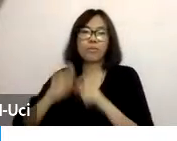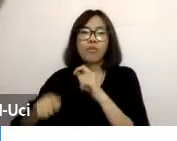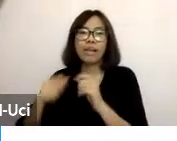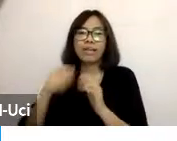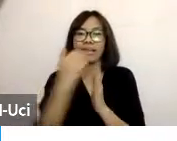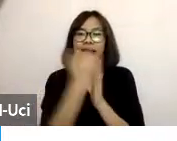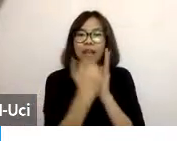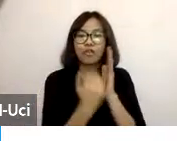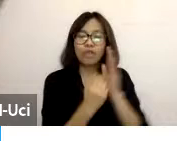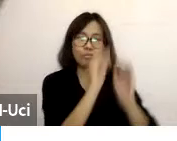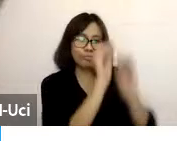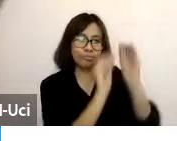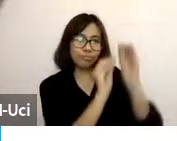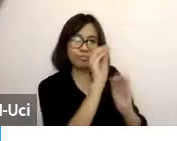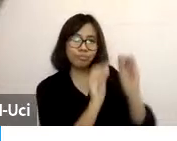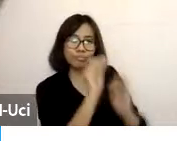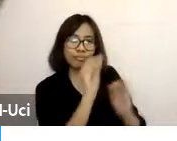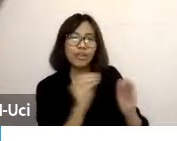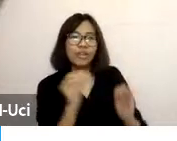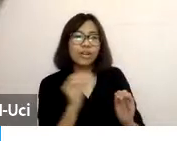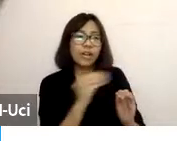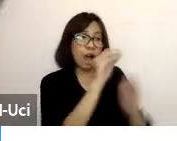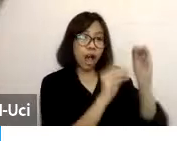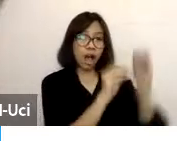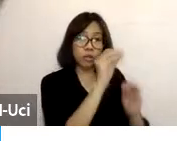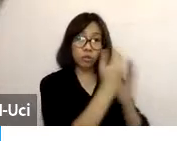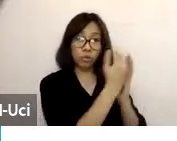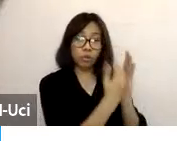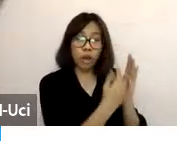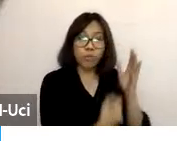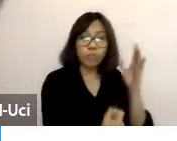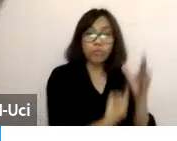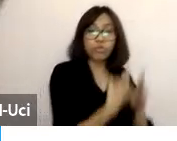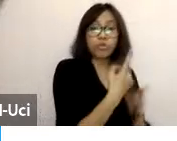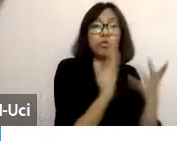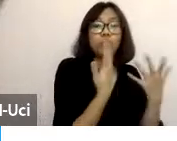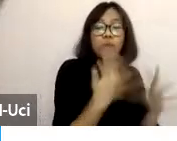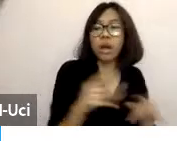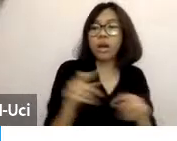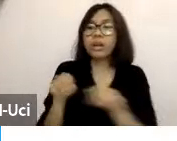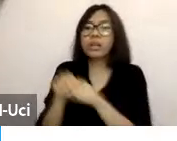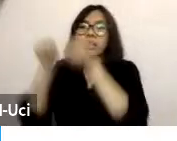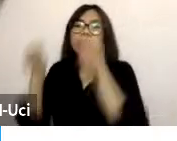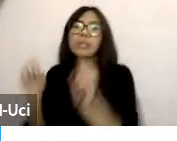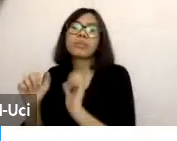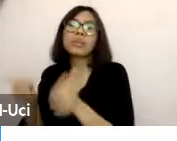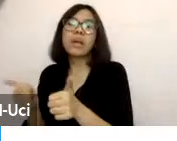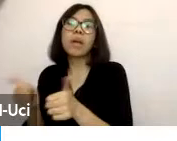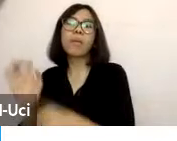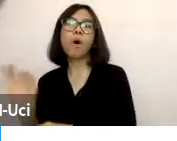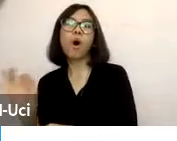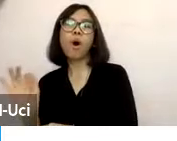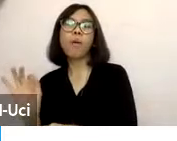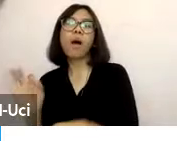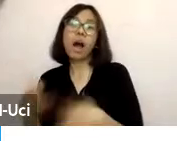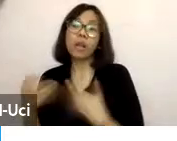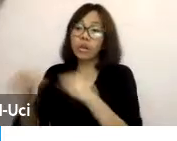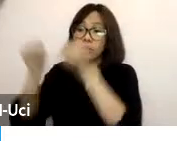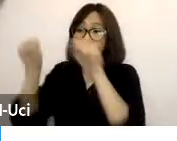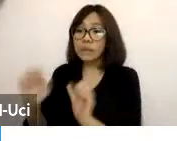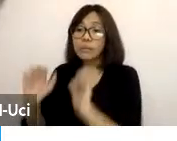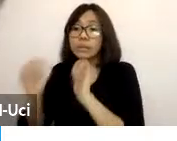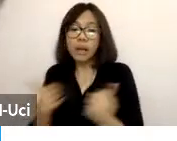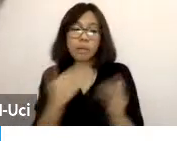ketika regulasi muncul sistem belum siap titik atau ketika menyusun sistem nyata regulasi yang belum ada dan Ini mesti beriring